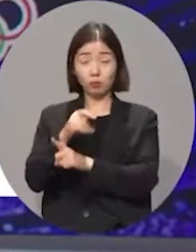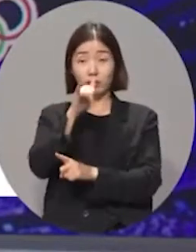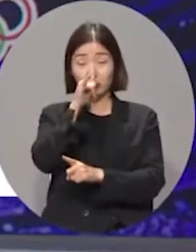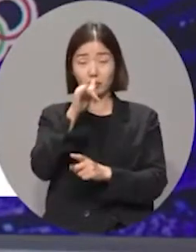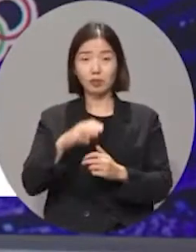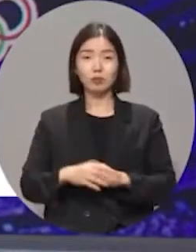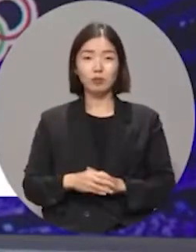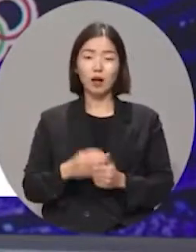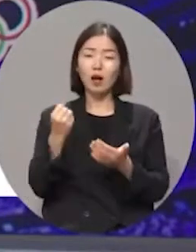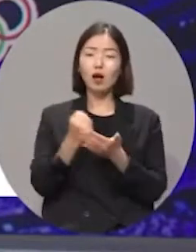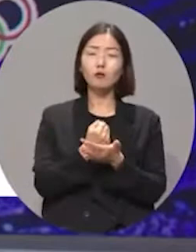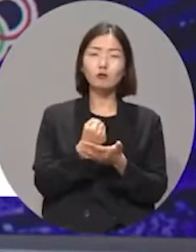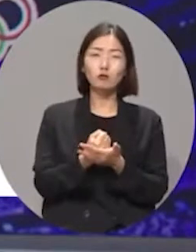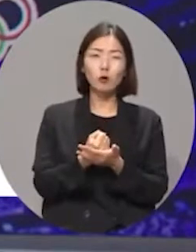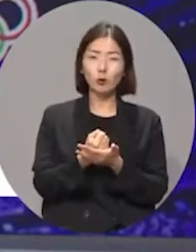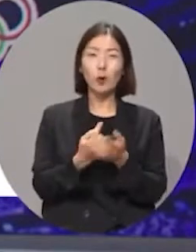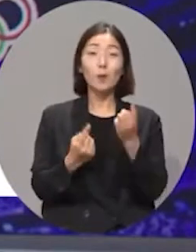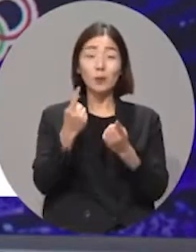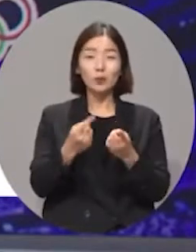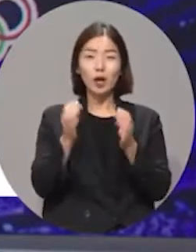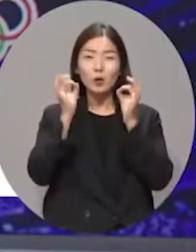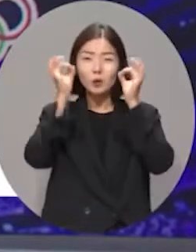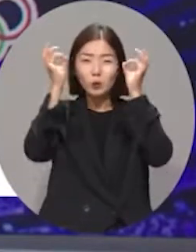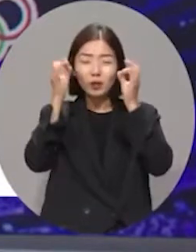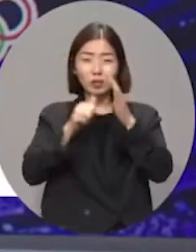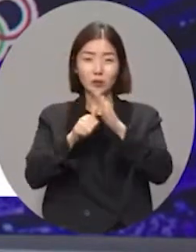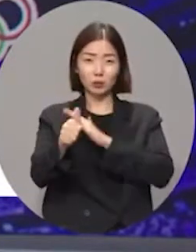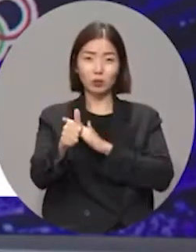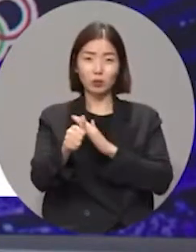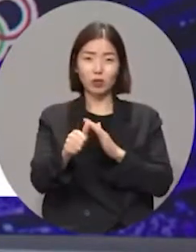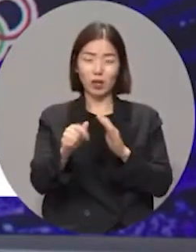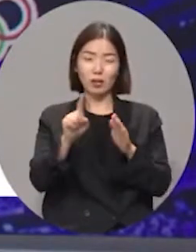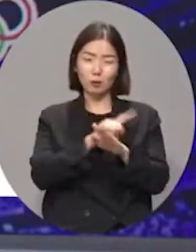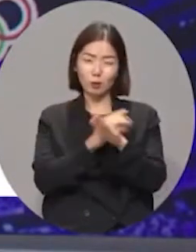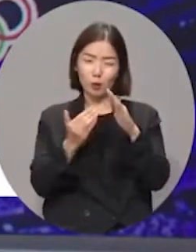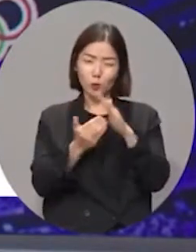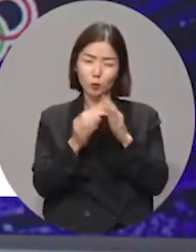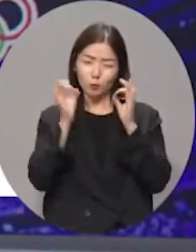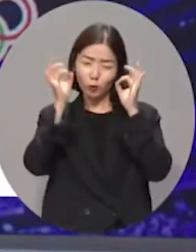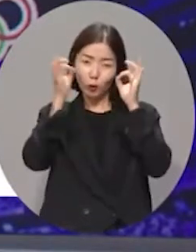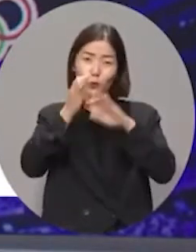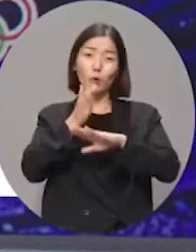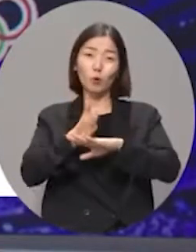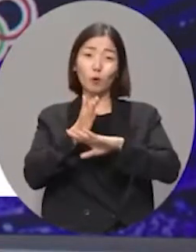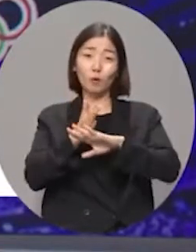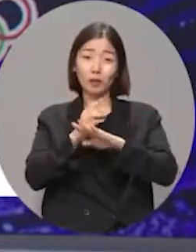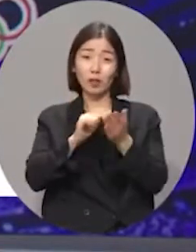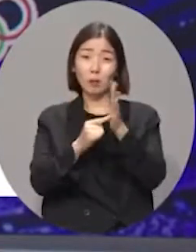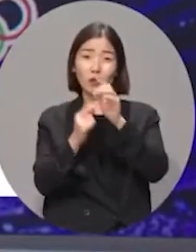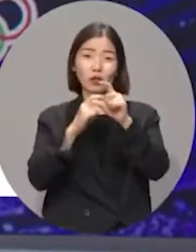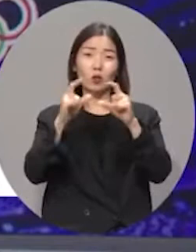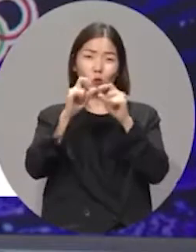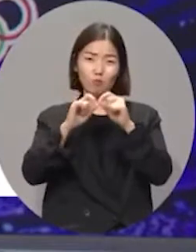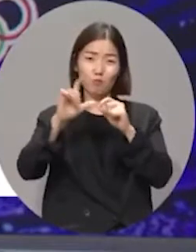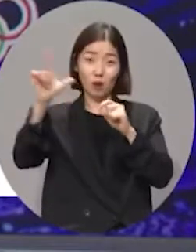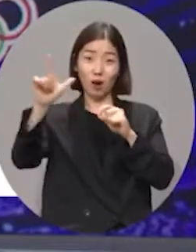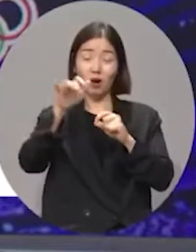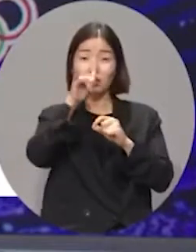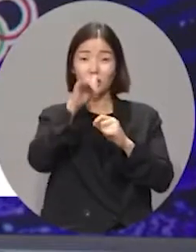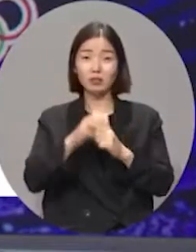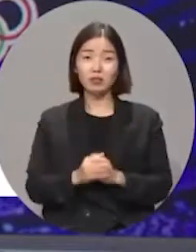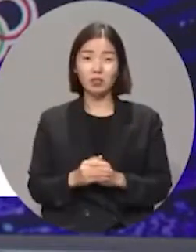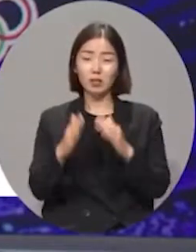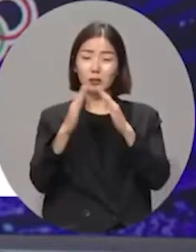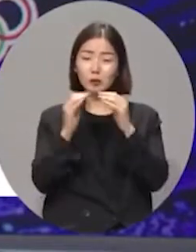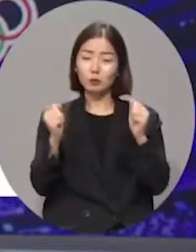봅니다. 아쉬움을 드러내기보단 땀 흘린 선수들에게 최선을 다해줘 고맙다는 반응이 훨씬 더 많은 것 같은데요.